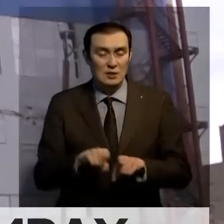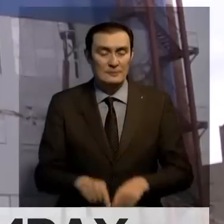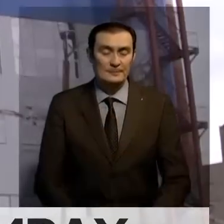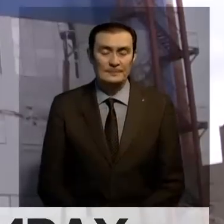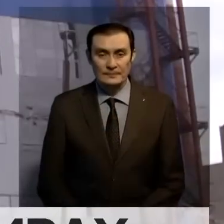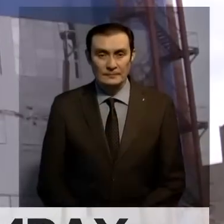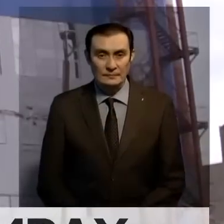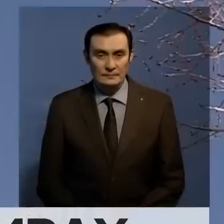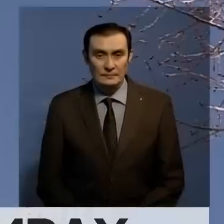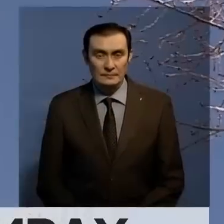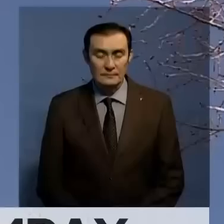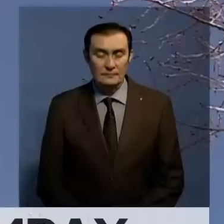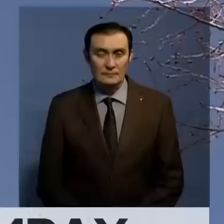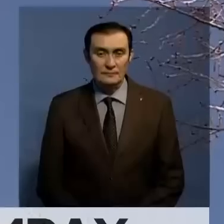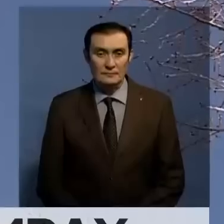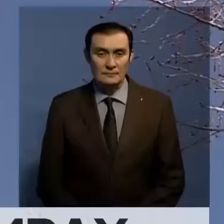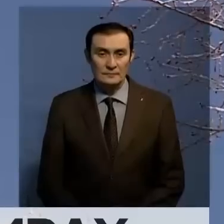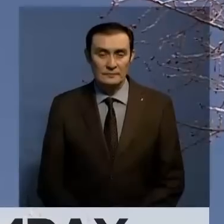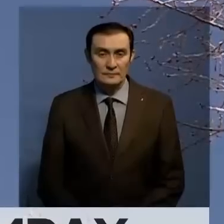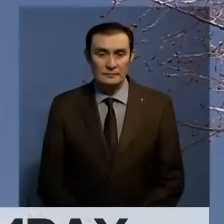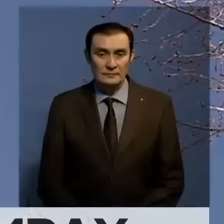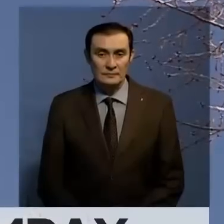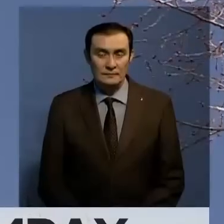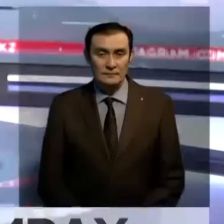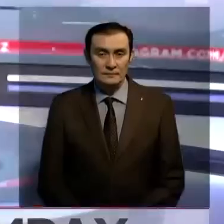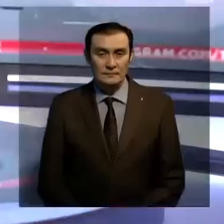Эрмек Мухамедьяров, Кустанайская область, Хабар 24.